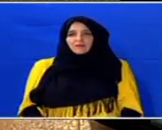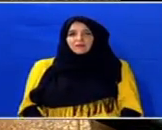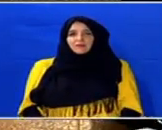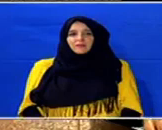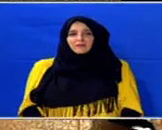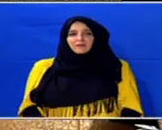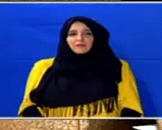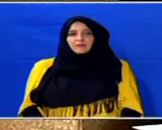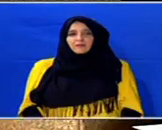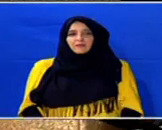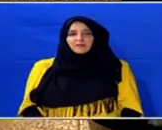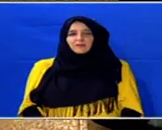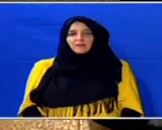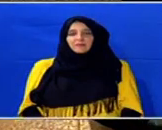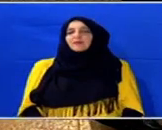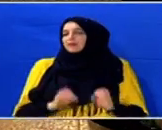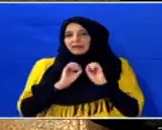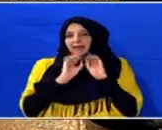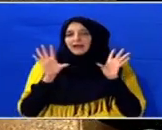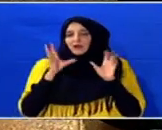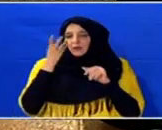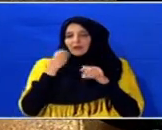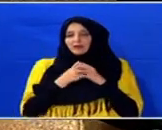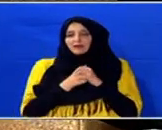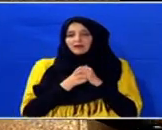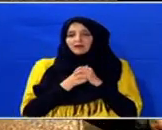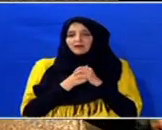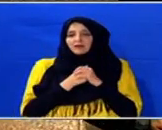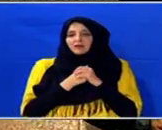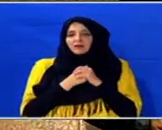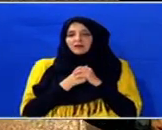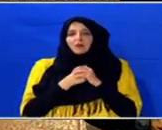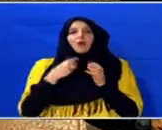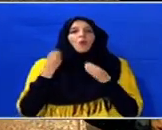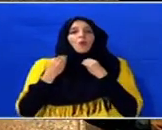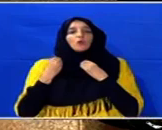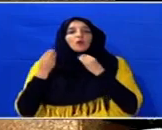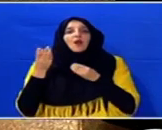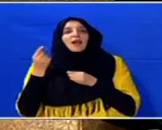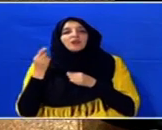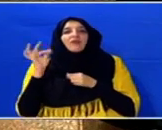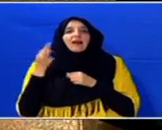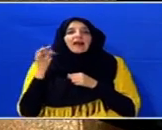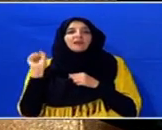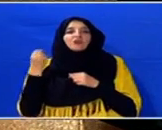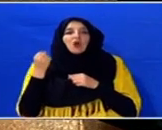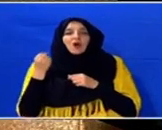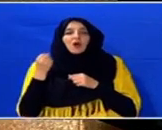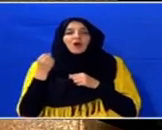تدفع مالا او صدقه؟ واضح. هل نقدر نمد للاقربون مثلا خويا ولا اختي